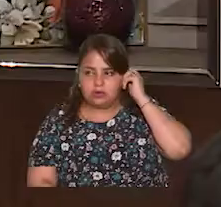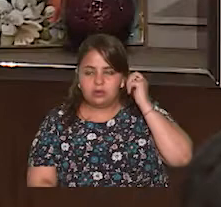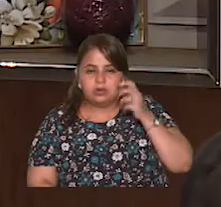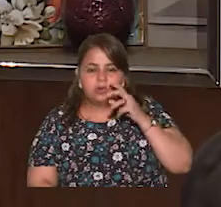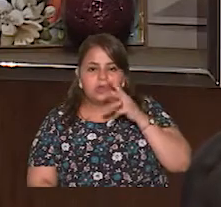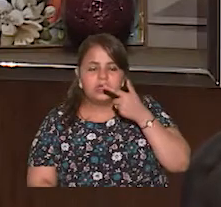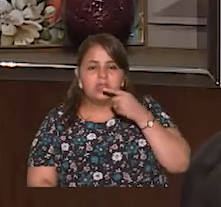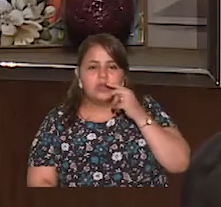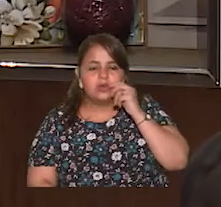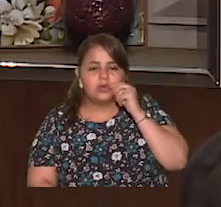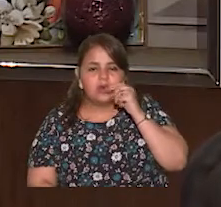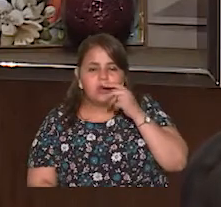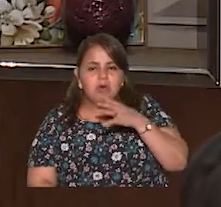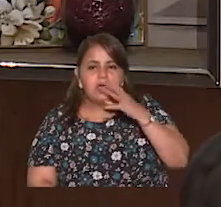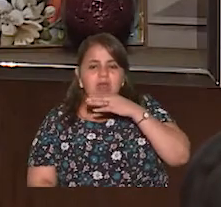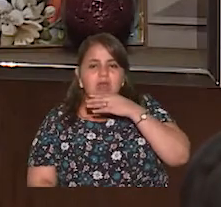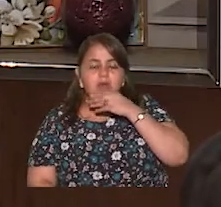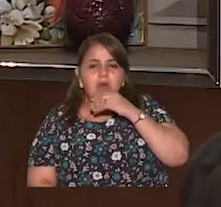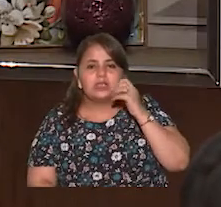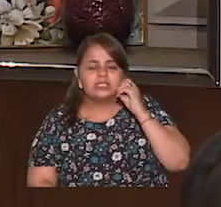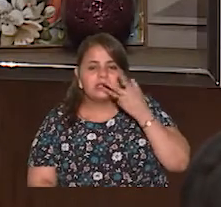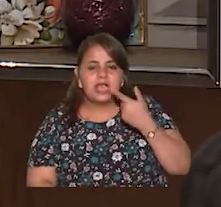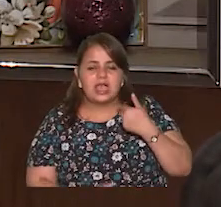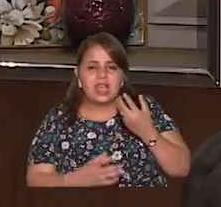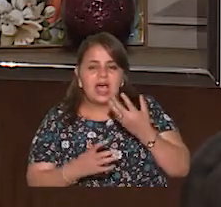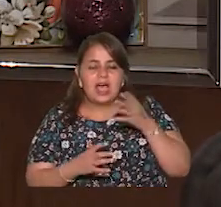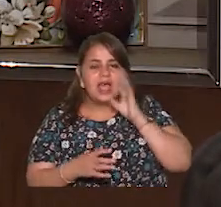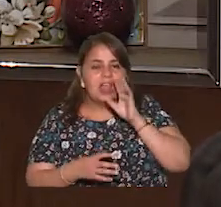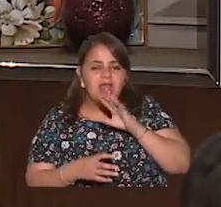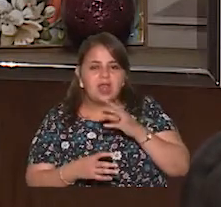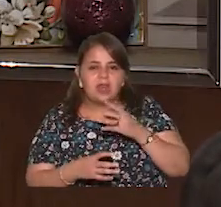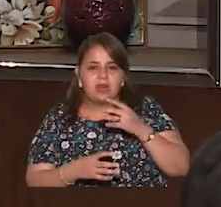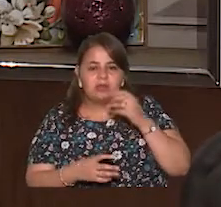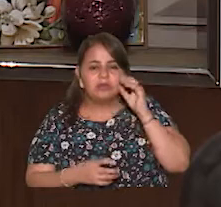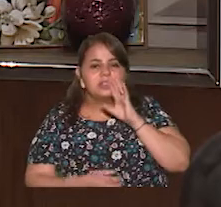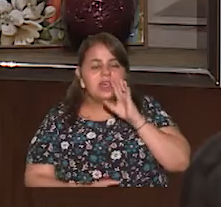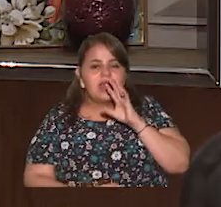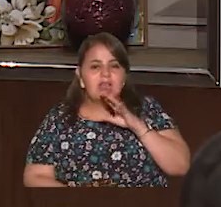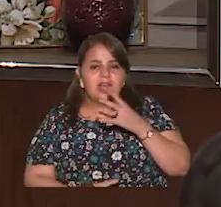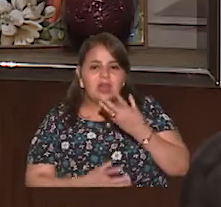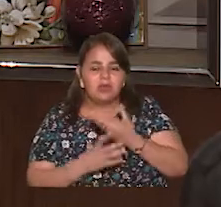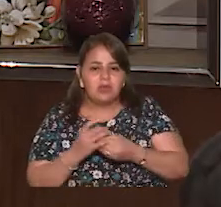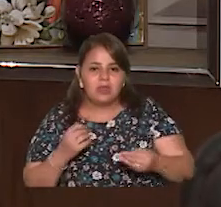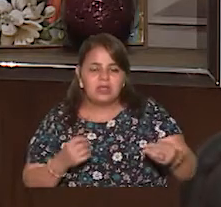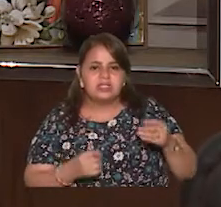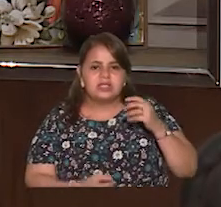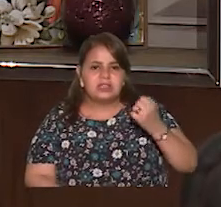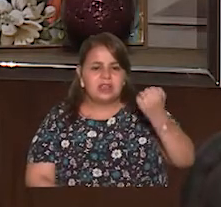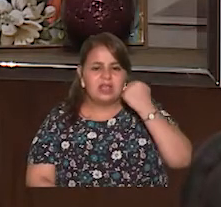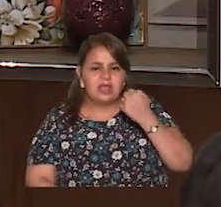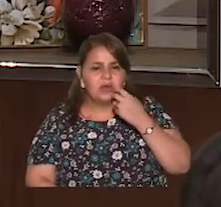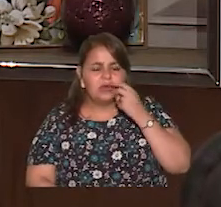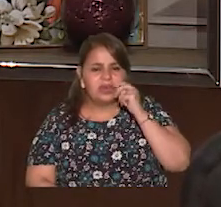الرجوله والابوه، ازاي اعلم ولادي ان يطلعوا فعلا رجاله رجاله في الايمان،